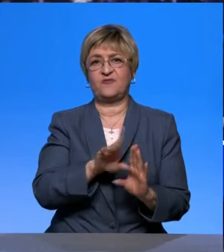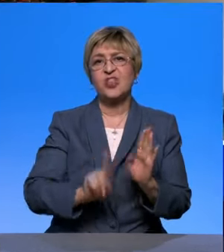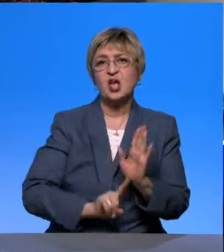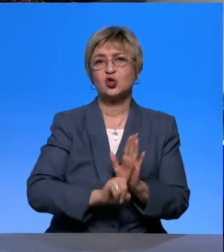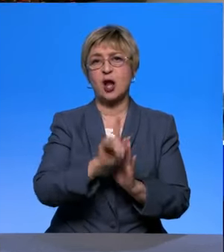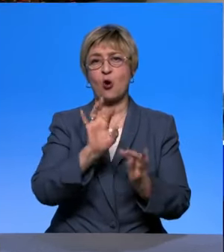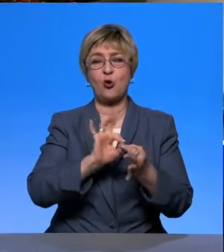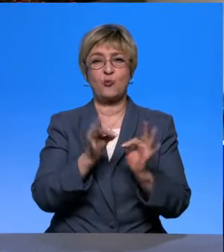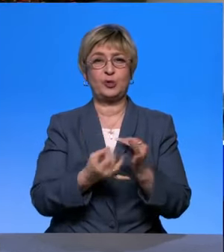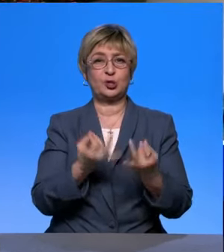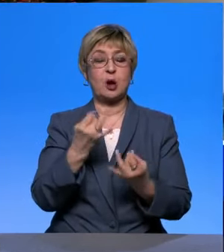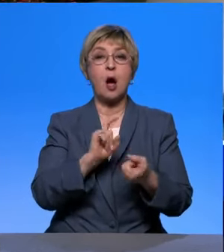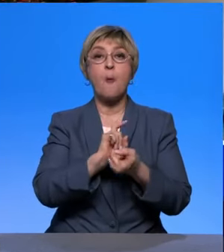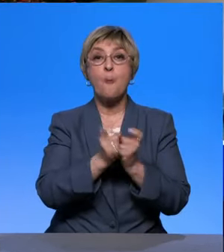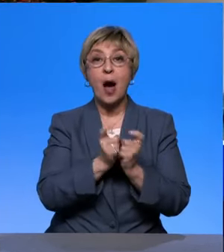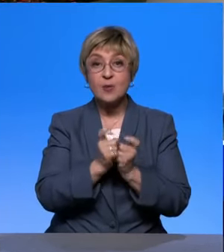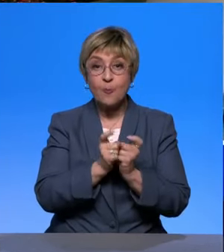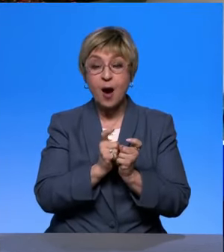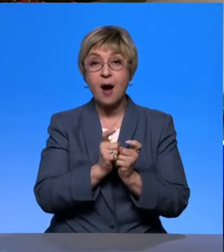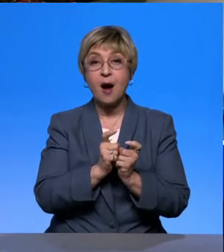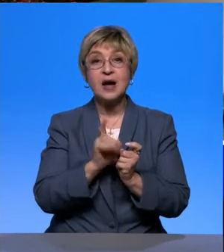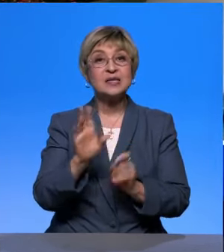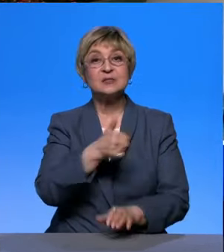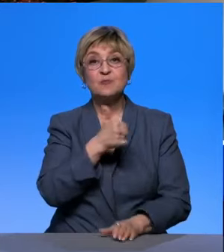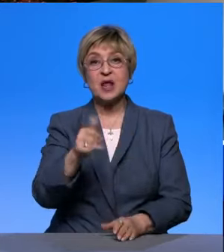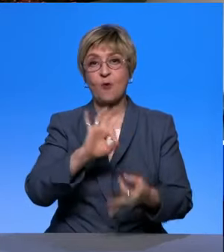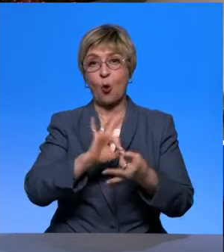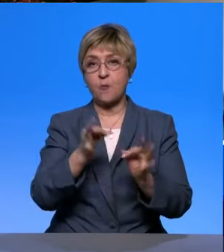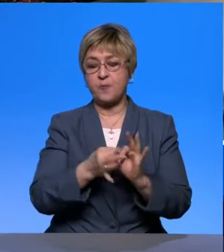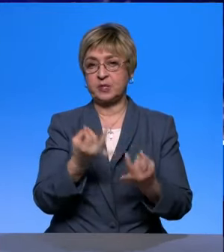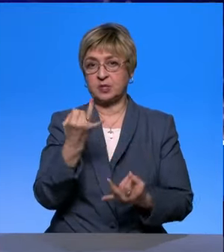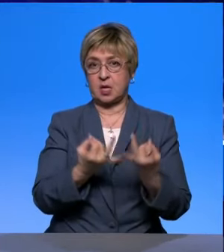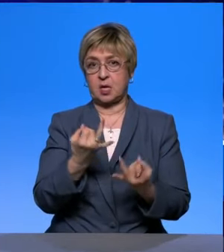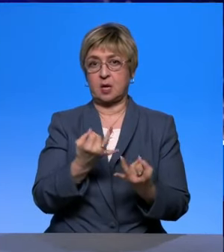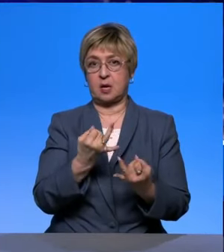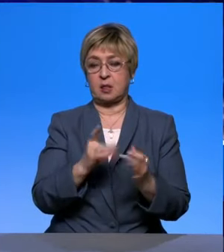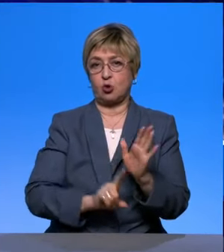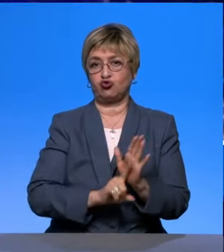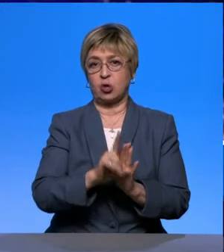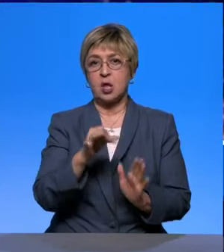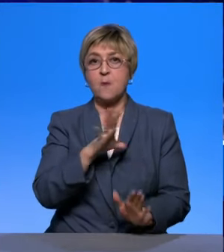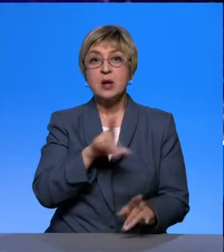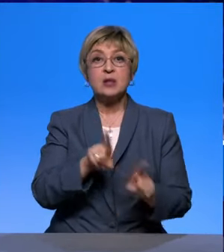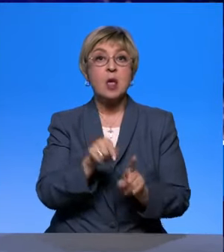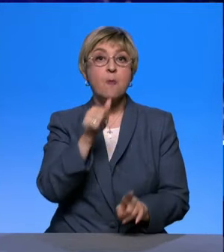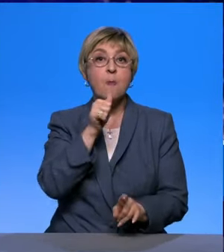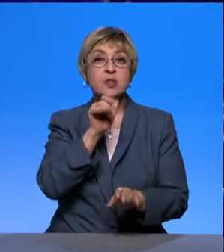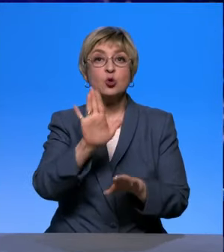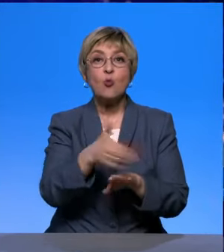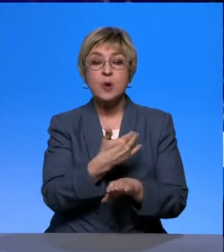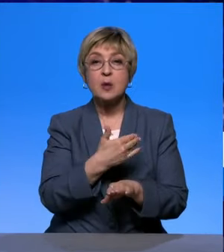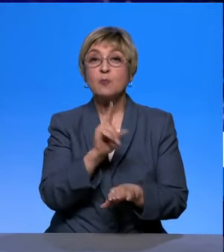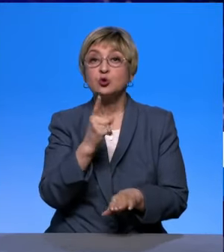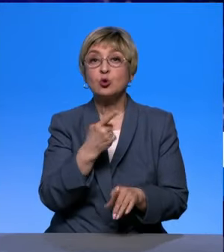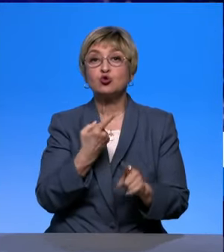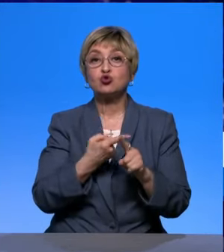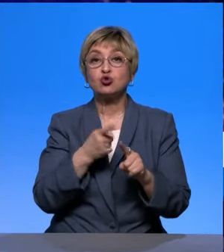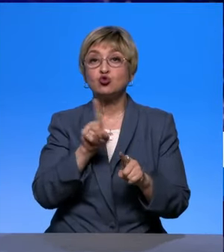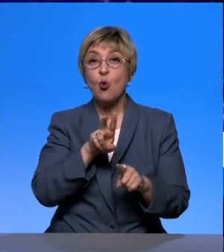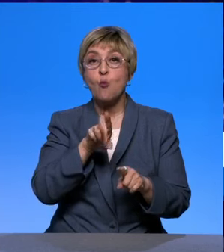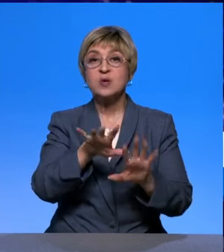конечно. Борьба – это вот из первых Олимпийских игр. Представляете, и вот такие были попытки, а все почему? Чтобы отобрать золото